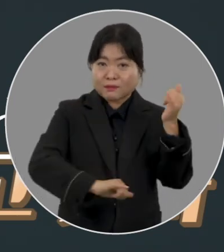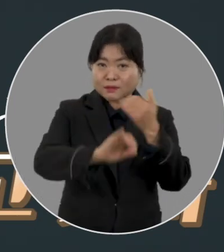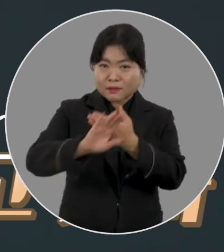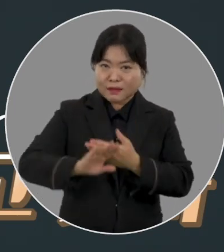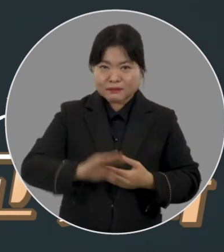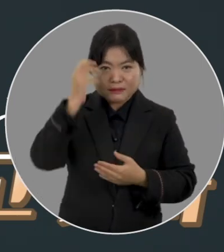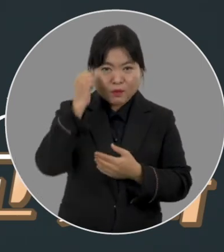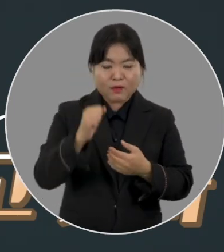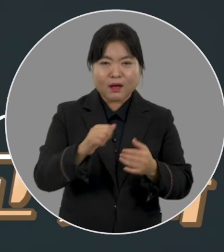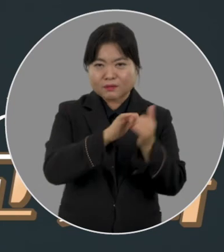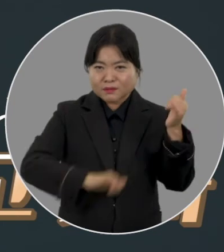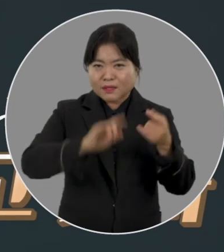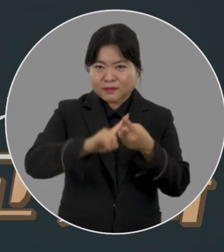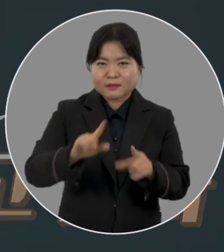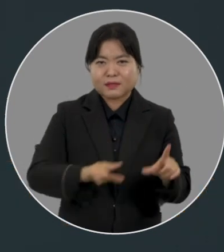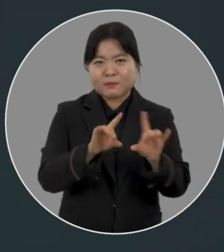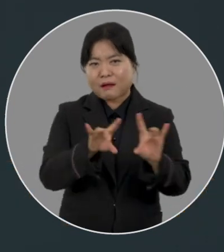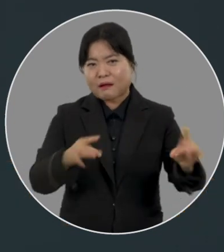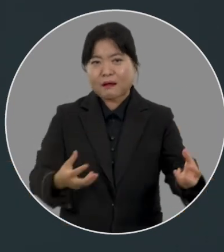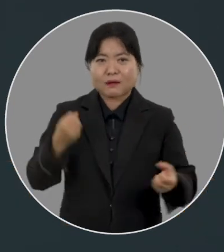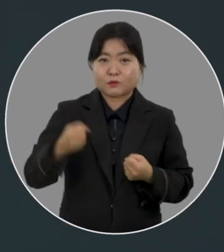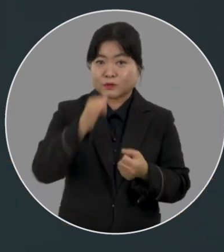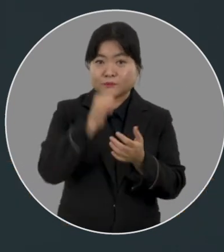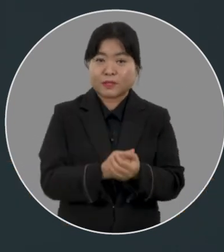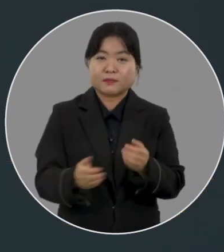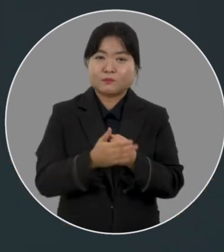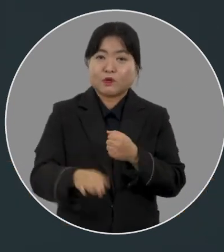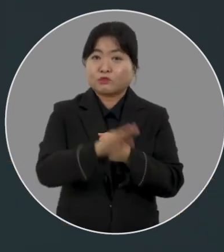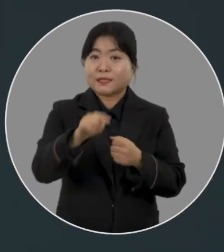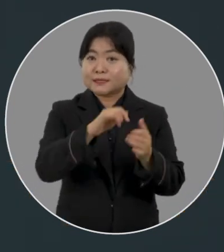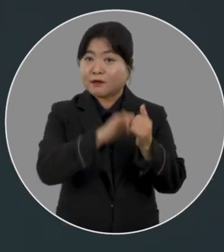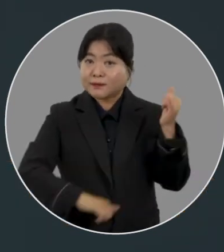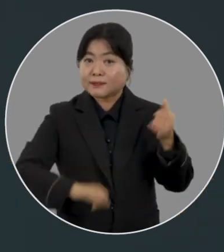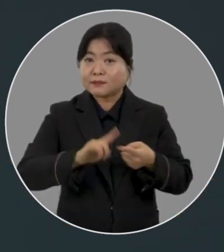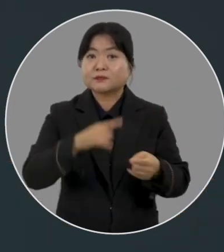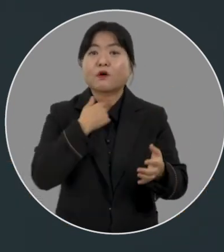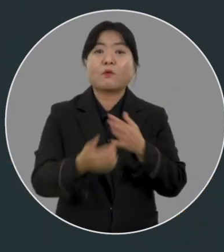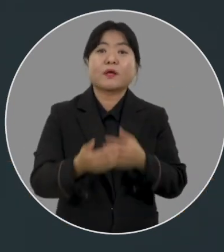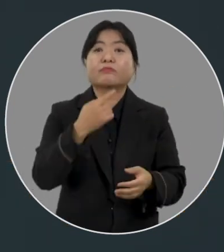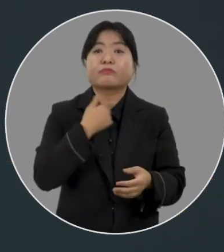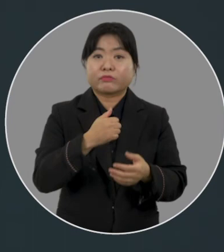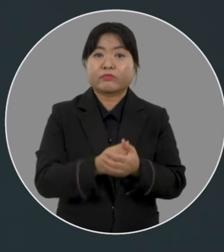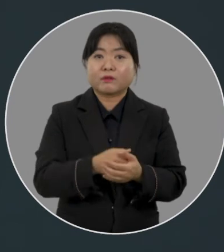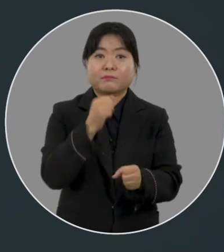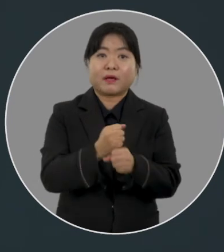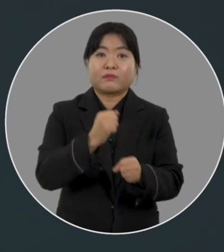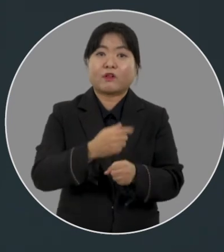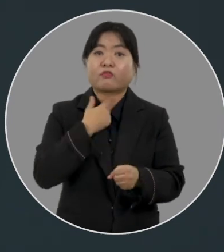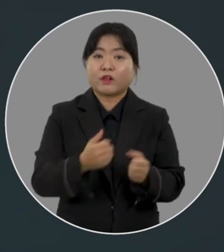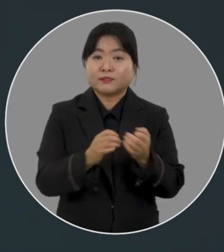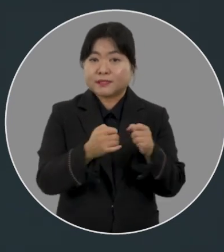기억과 역사적 삶을 가지고 있는 겁니다. 그래서 우리가 그 역사를 경험했던,